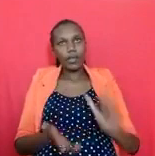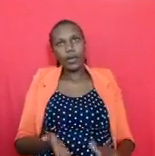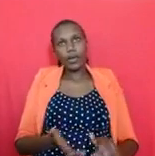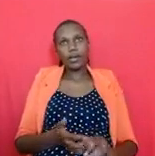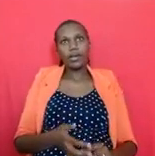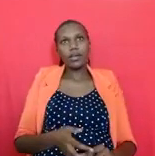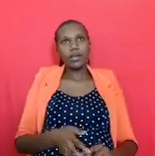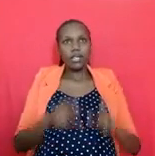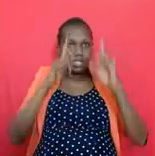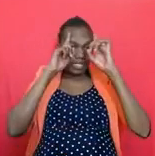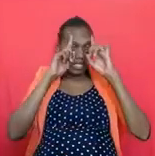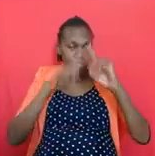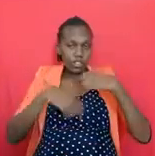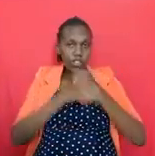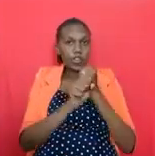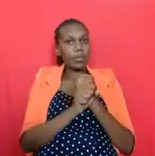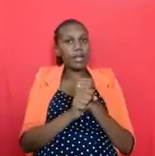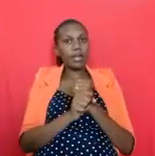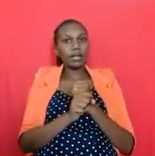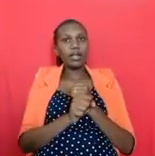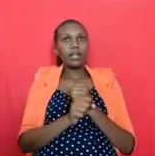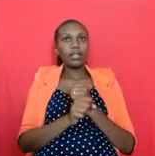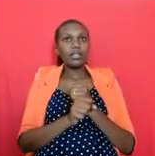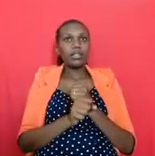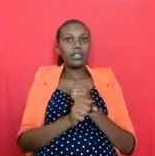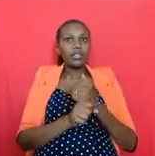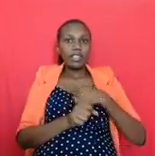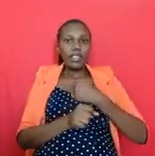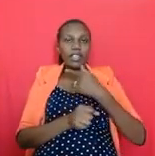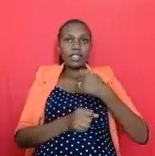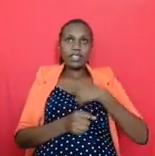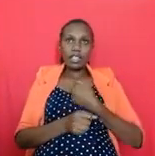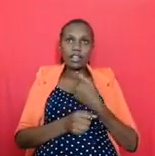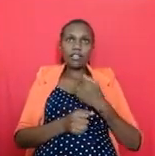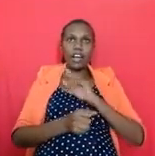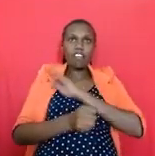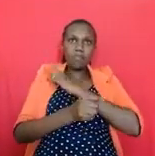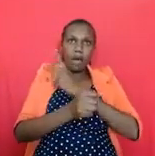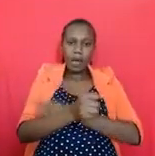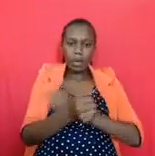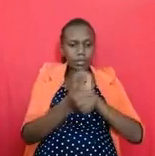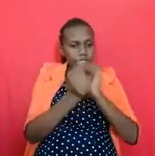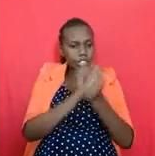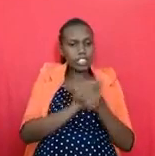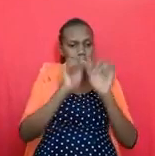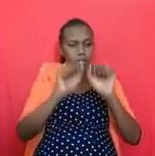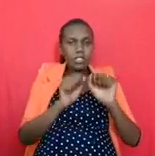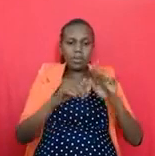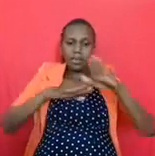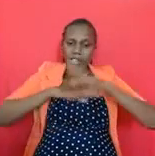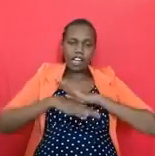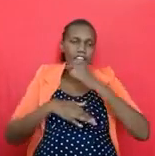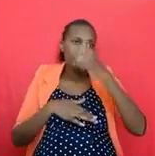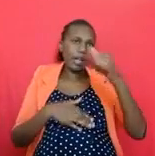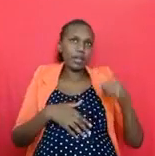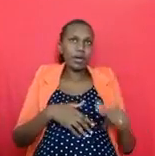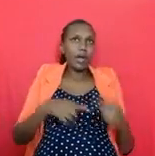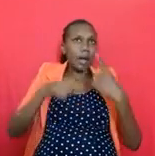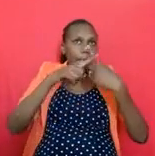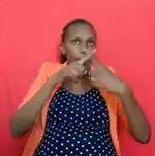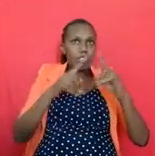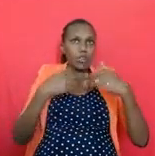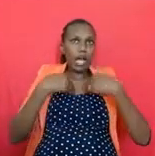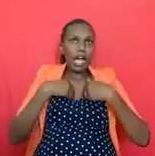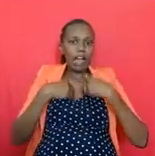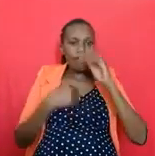nä matua gåtua kuga gwiki atä nä kå na hinyara nä å kå garårå ka kåu ti kå iganu no må haka